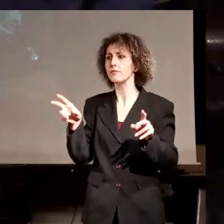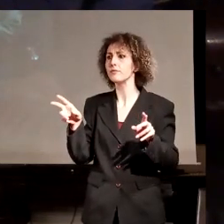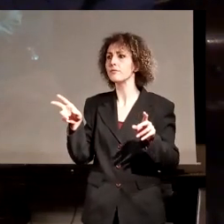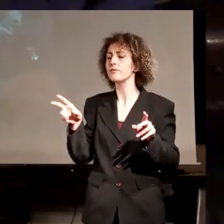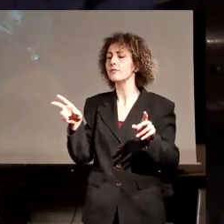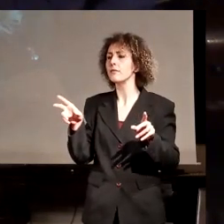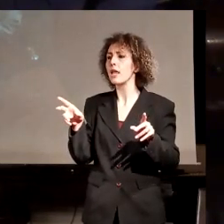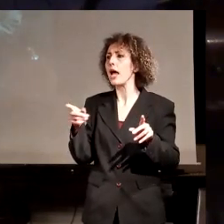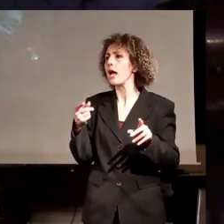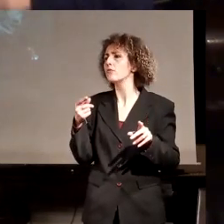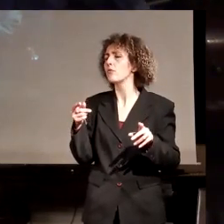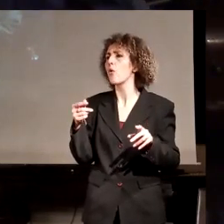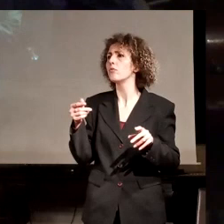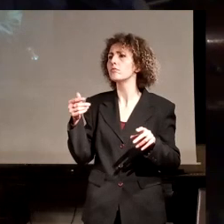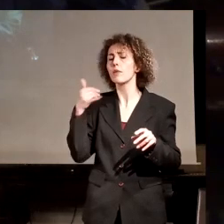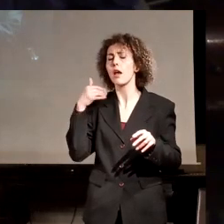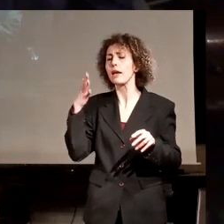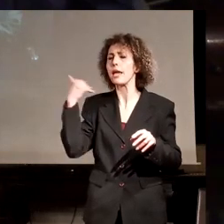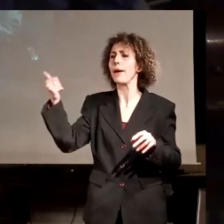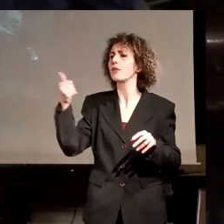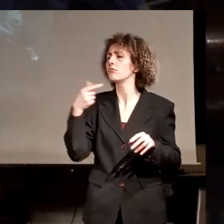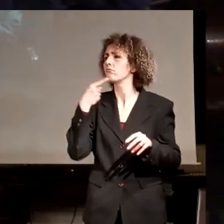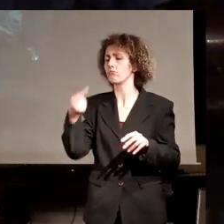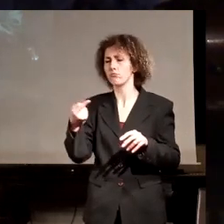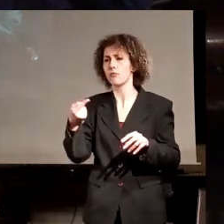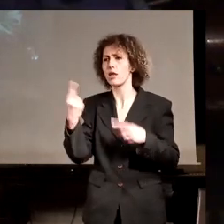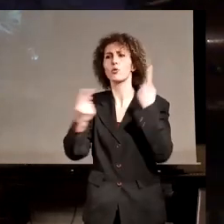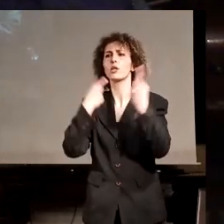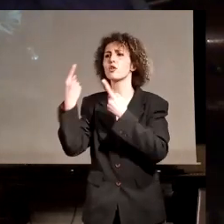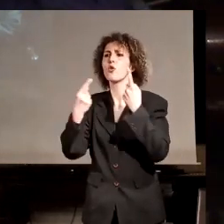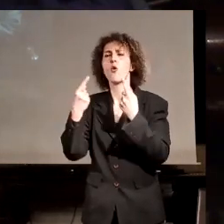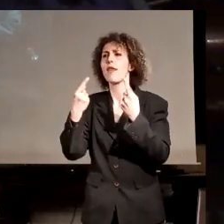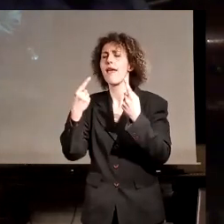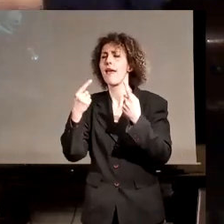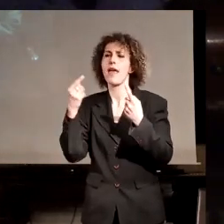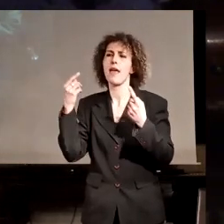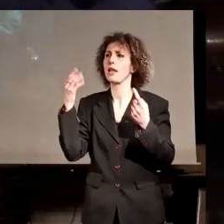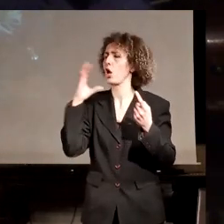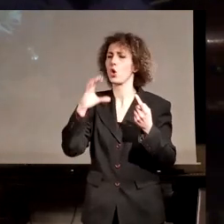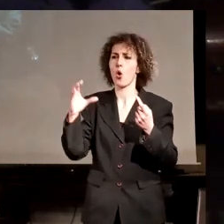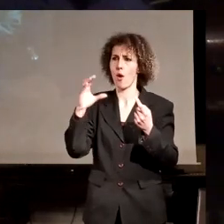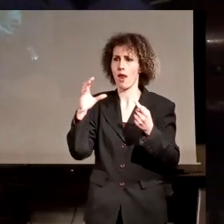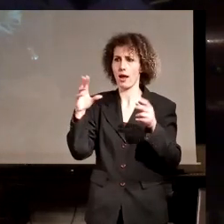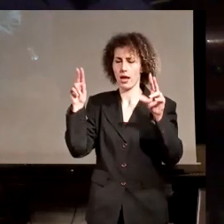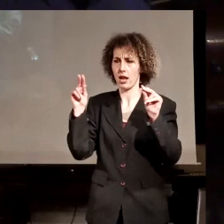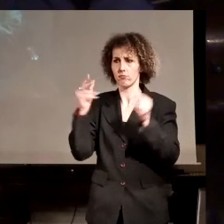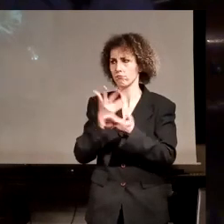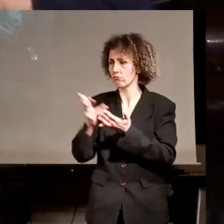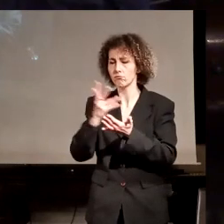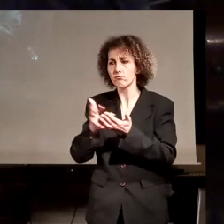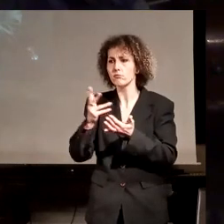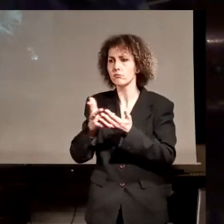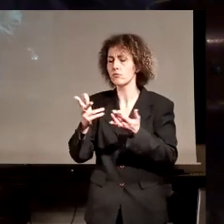dire la sua sul su un caso di cronaca che aveva fatto scalpore cioè un